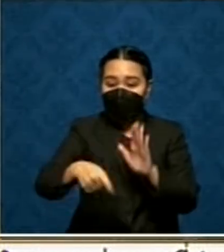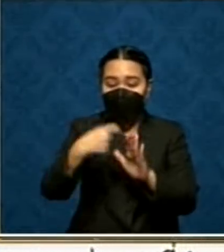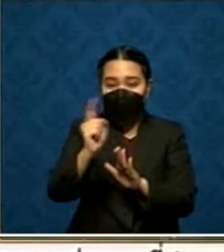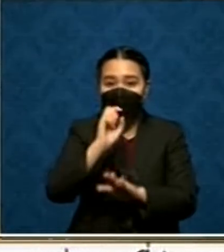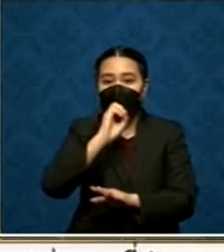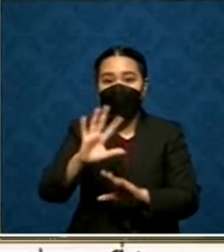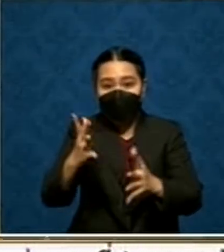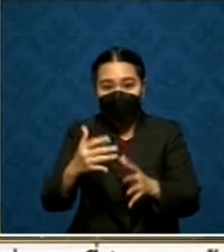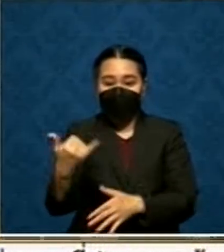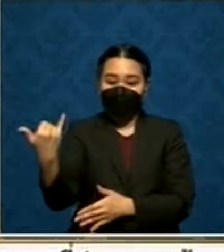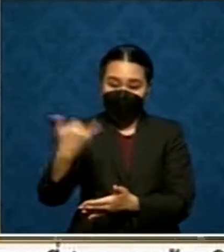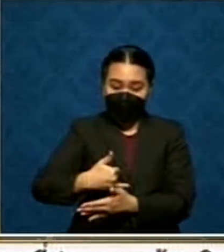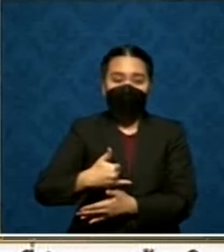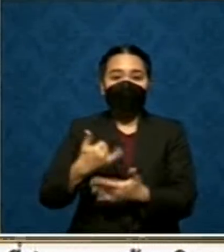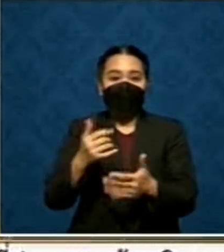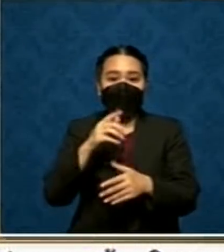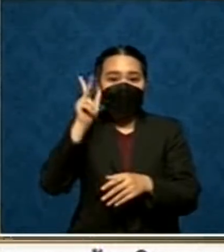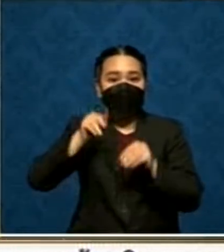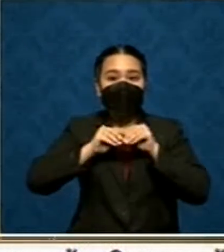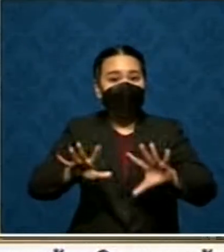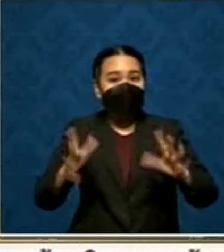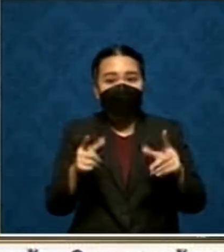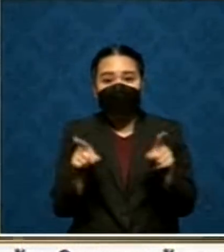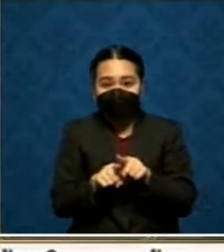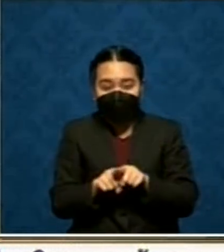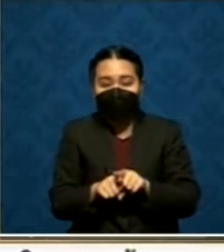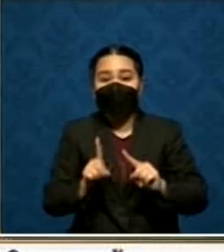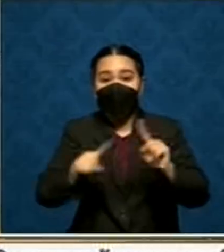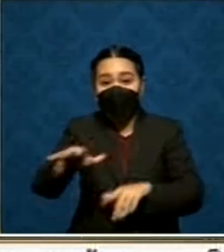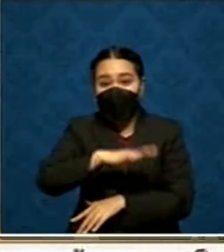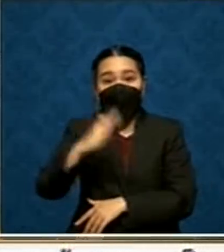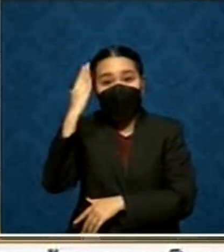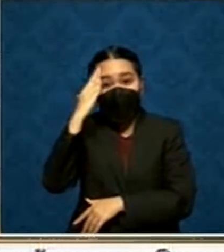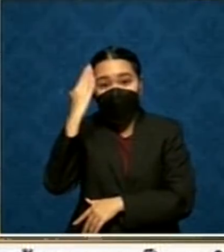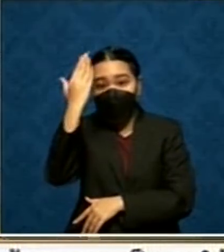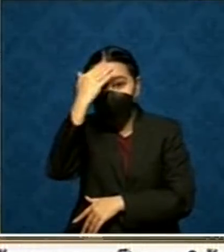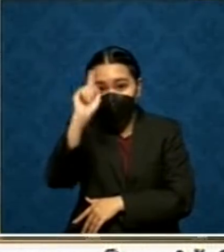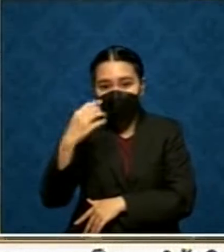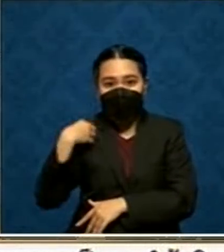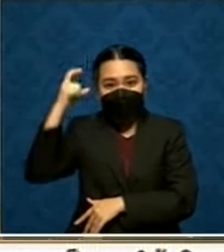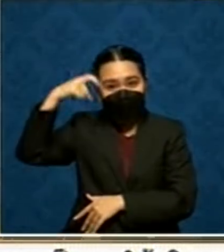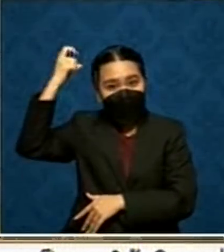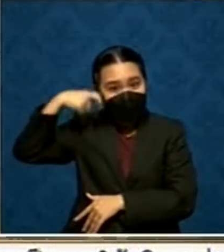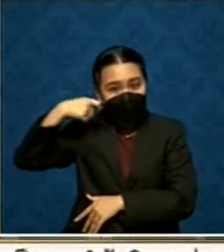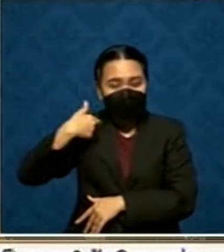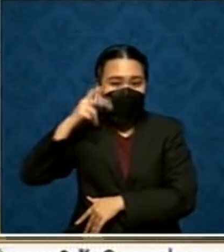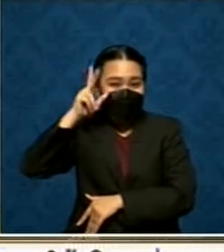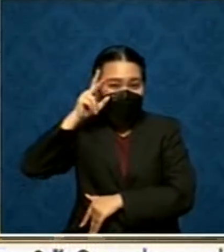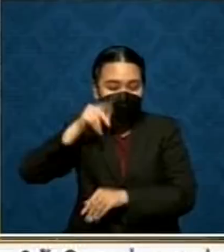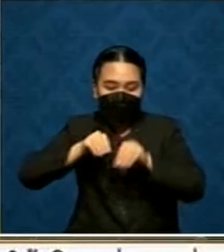าวแต่ที่เราทราบกเพวว่าื่อมียรมากเขาได้แ็มออกมาเขาเปิดเปลยอย่างิดหน่อย